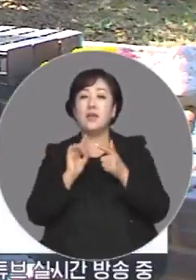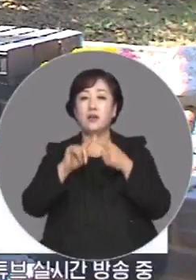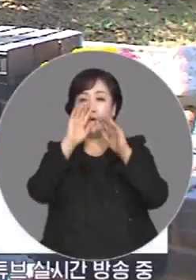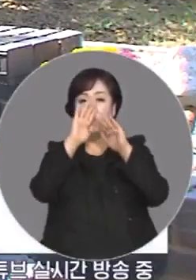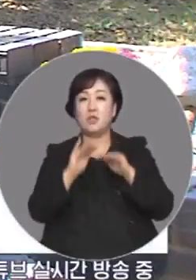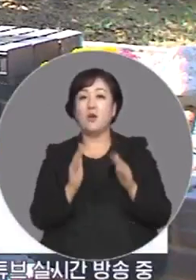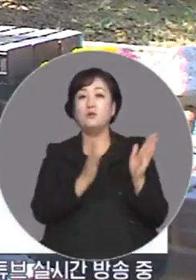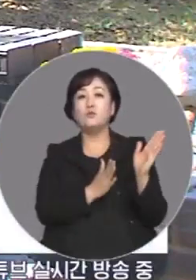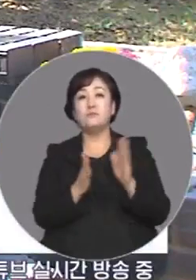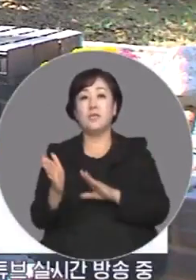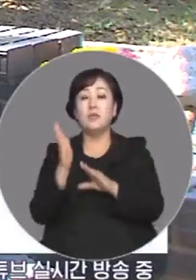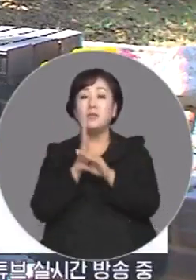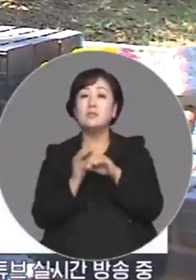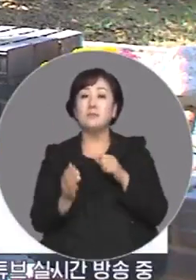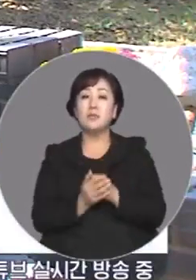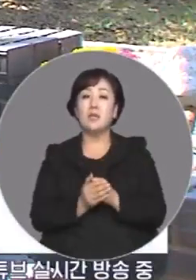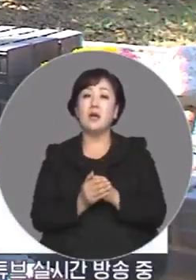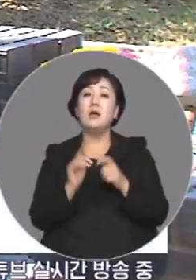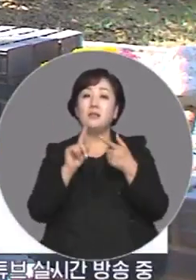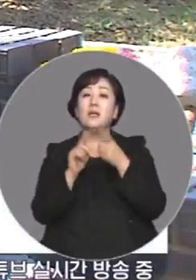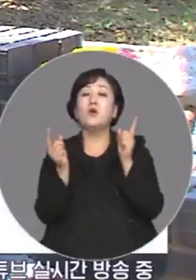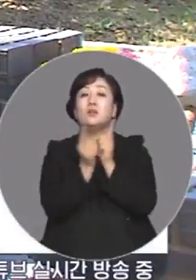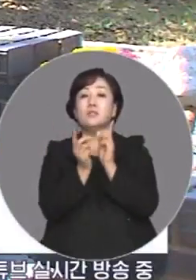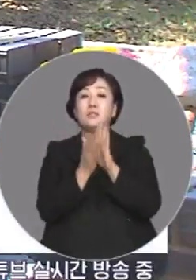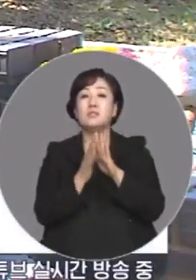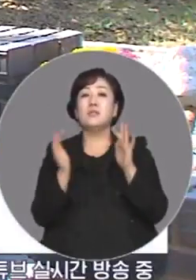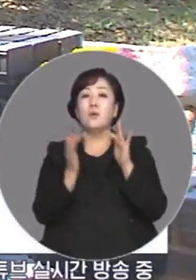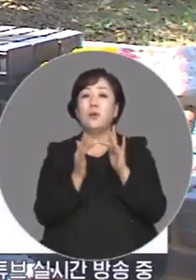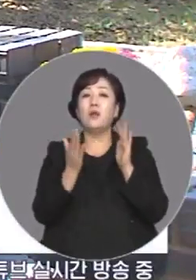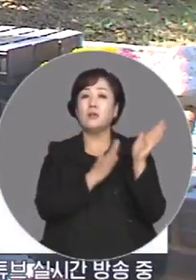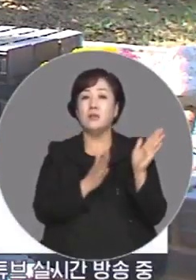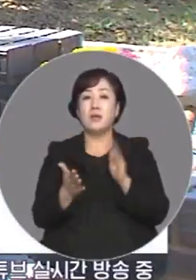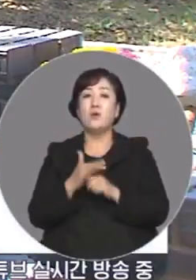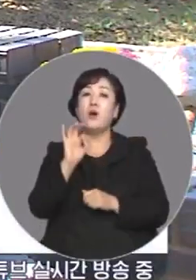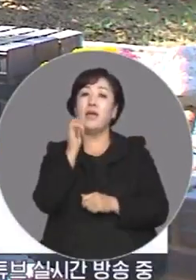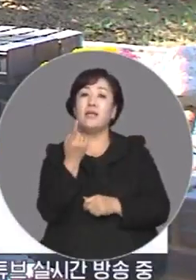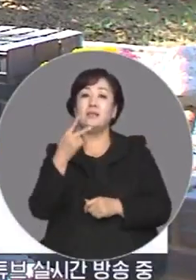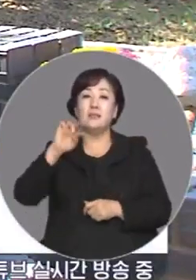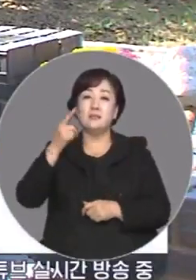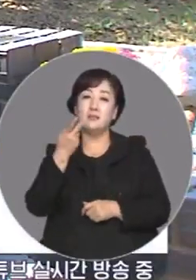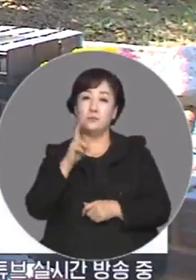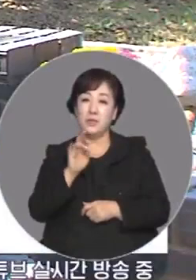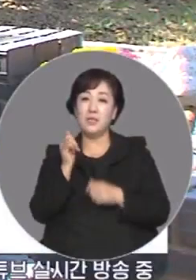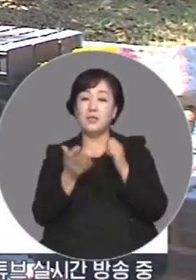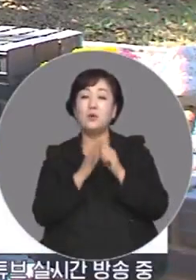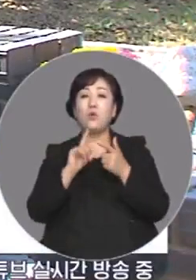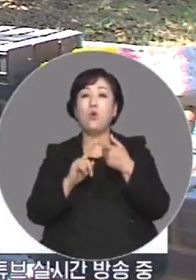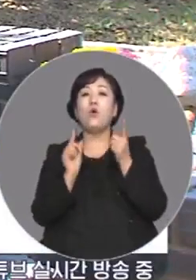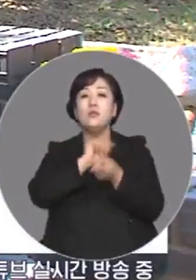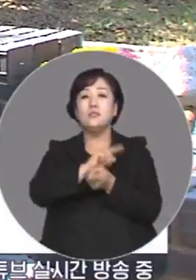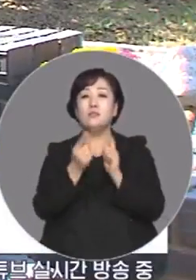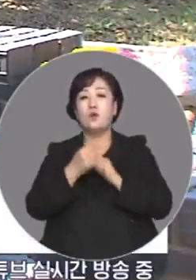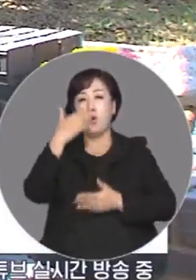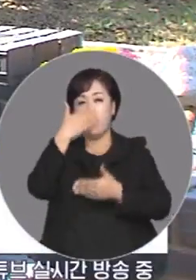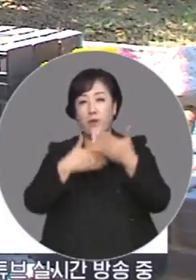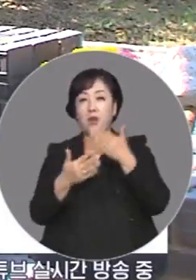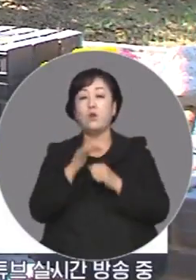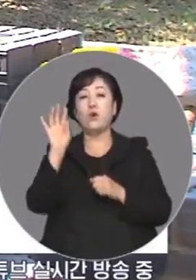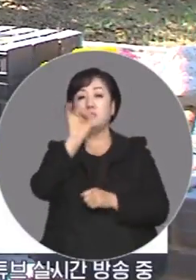저희들이 구축했습니다. 그래서 온라인 테마파크에서 해뜨미 옹기 찾기 그리고 VR로 전국